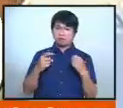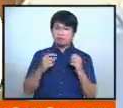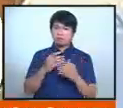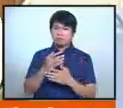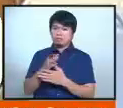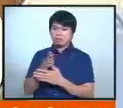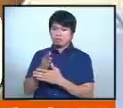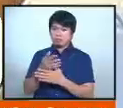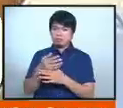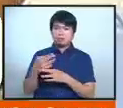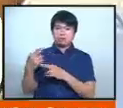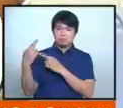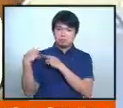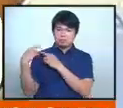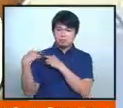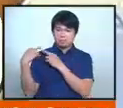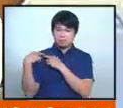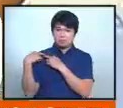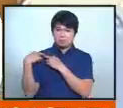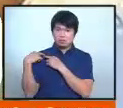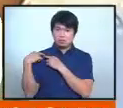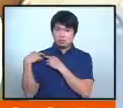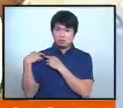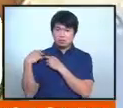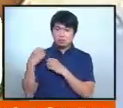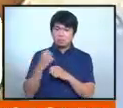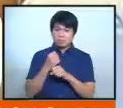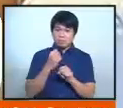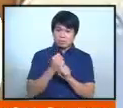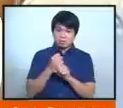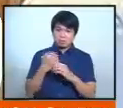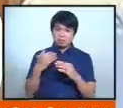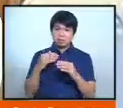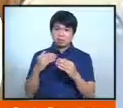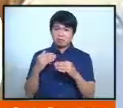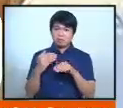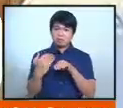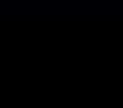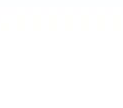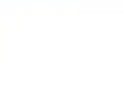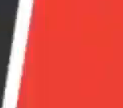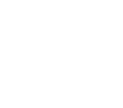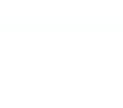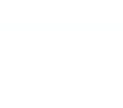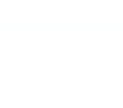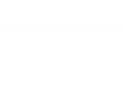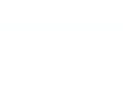responsibility. And yeah, let's make the expressway safe for everyone.